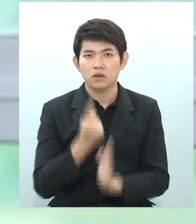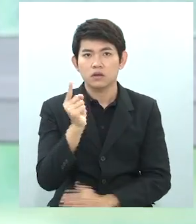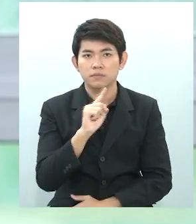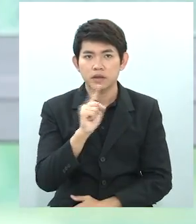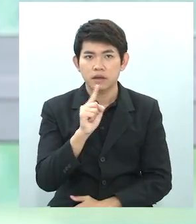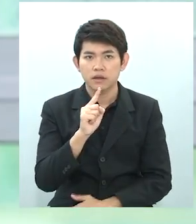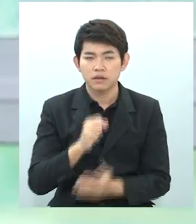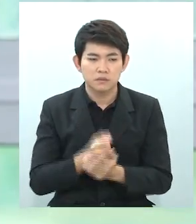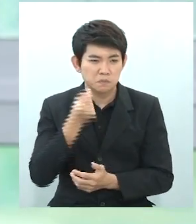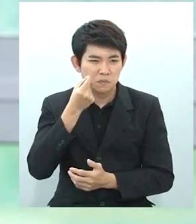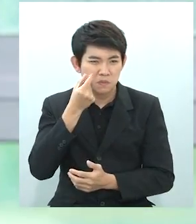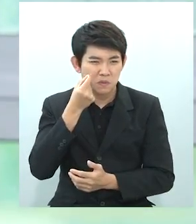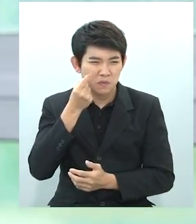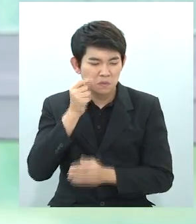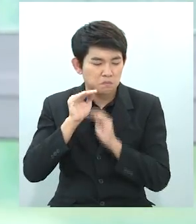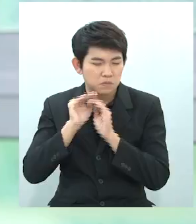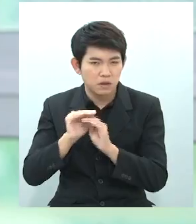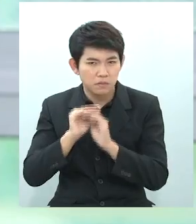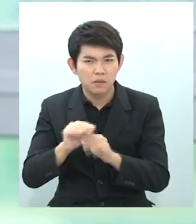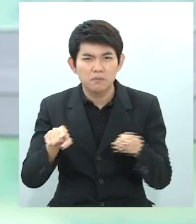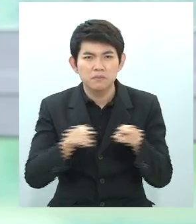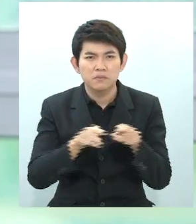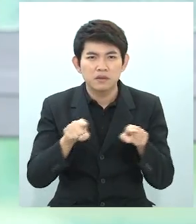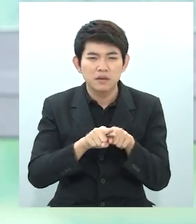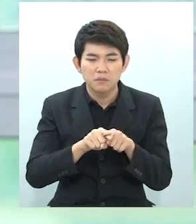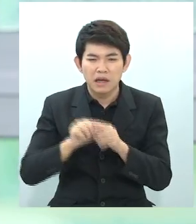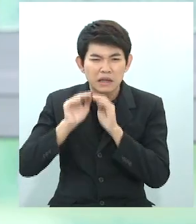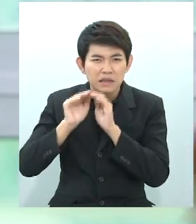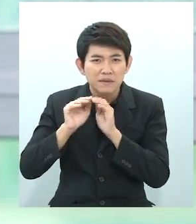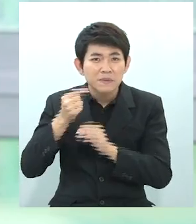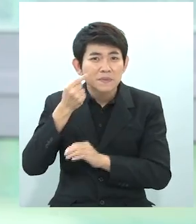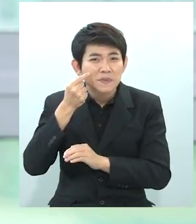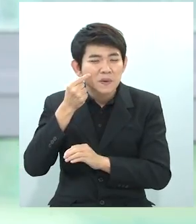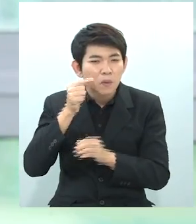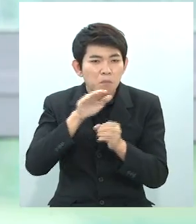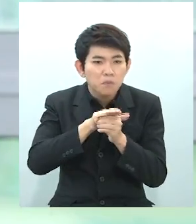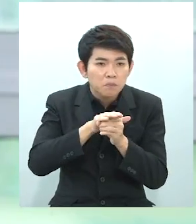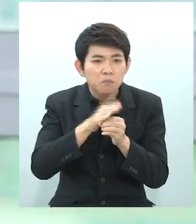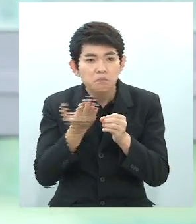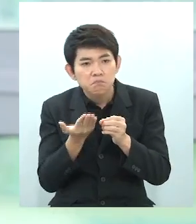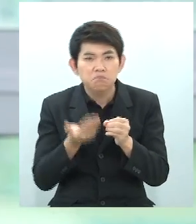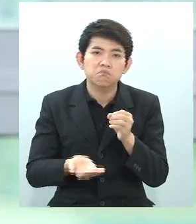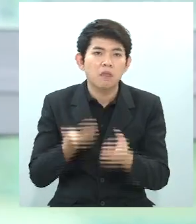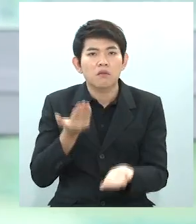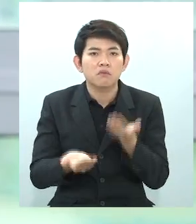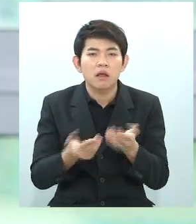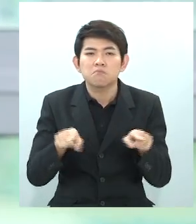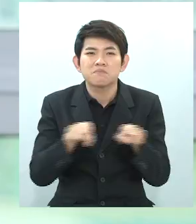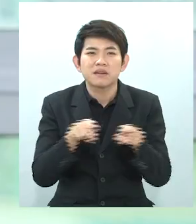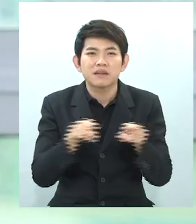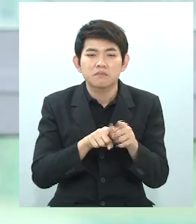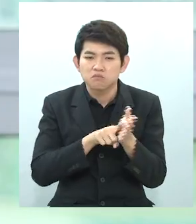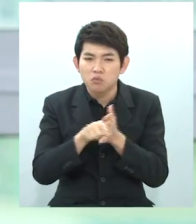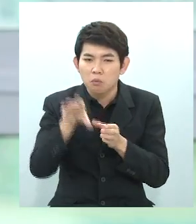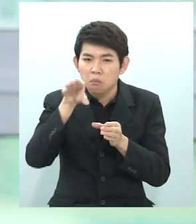ดตันทุกรายอยู่แล้วนะคะตั้งแต่เป็นโคมิโดนหรือสิวอุดตันนะคะไม่ว่าจะเปิดหรือจะปิดก็จะเริ่มแบบนั้นนะคะหลังจากนั้น